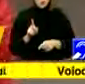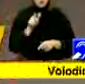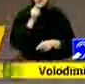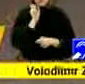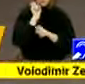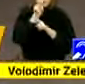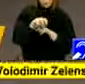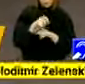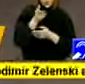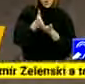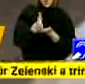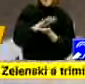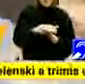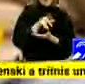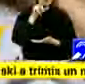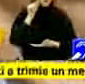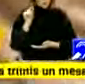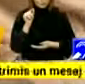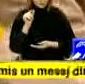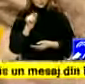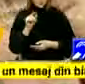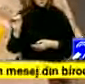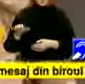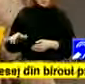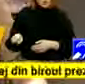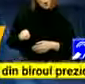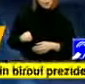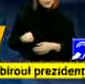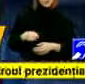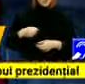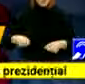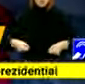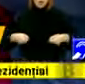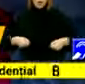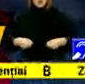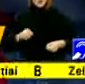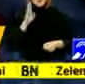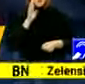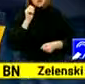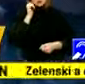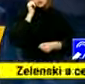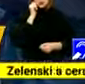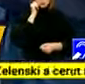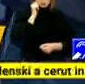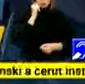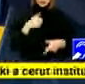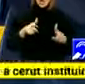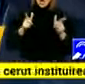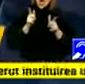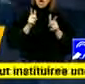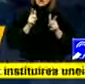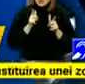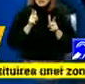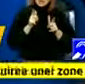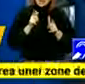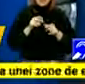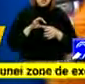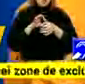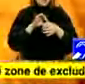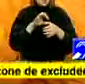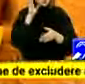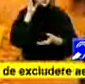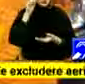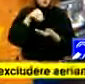au coborât o parte din călători. Cu copiii de mână, cu bagajele în alta, mame și bunici au fost așteptați pe peron și duși la adăpost.